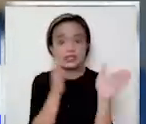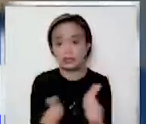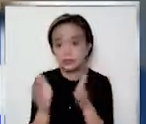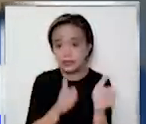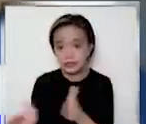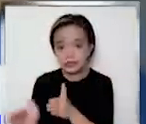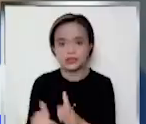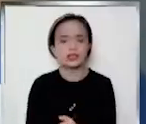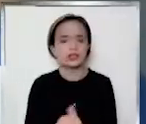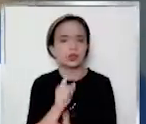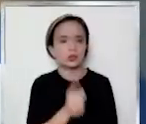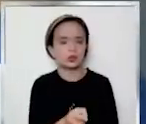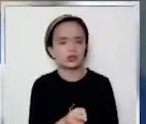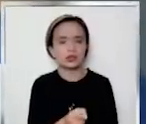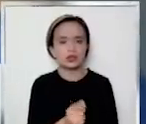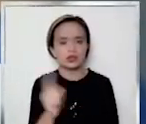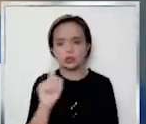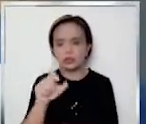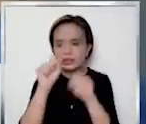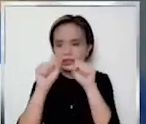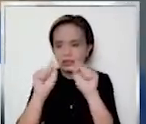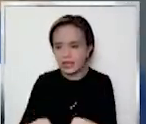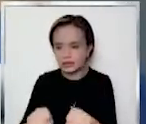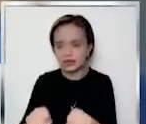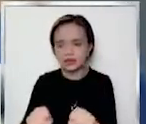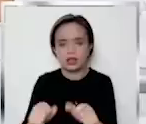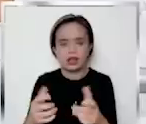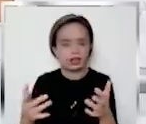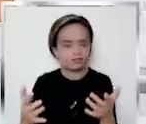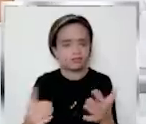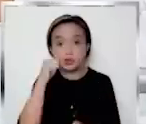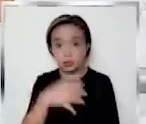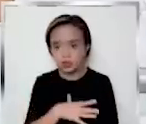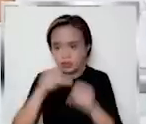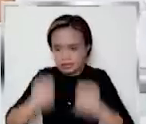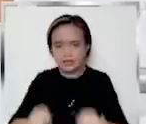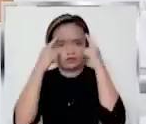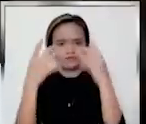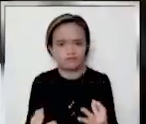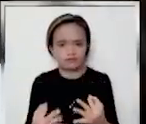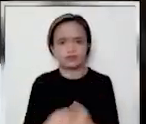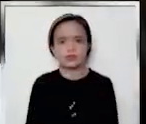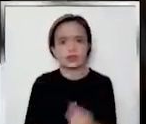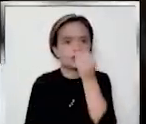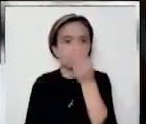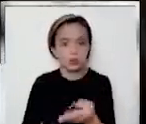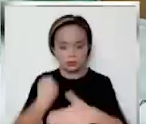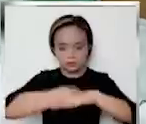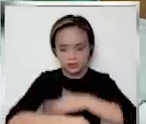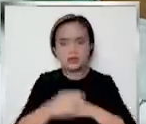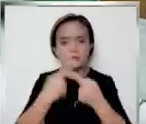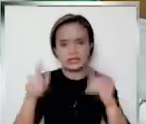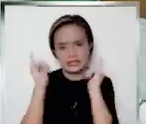indicative of yung kakayahang magdesisyon ng mga kababaihan. Kumonti lang ang pag-aanak, pero mag-aanak pa rin.